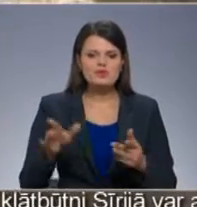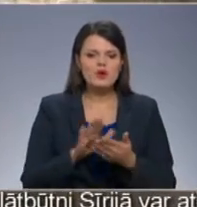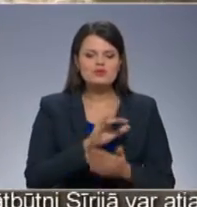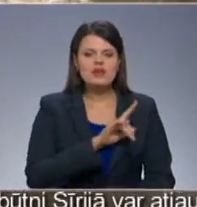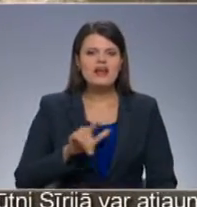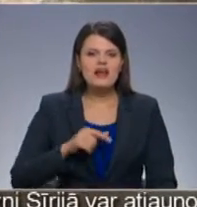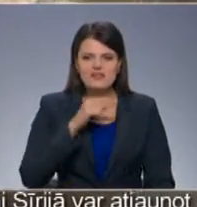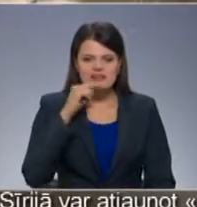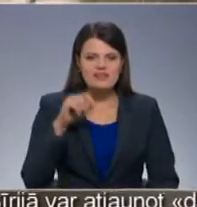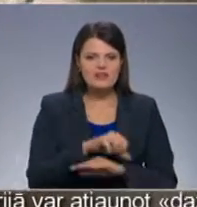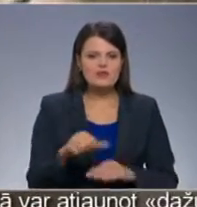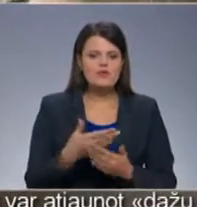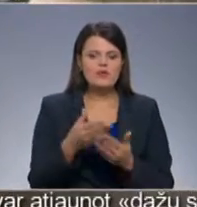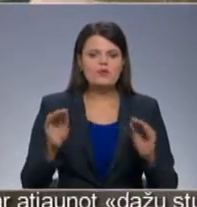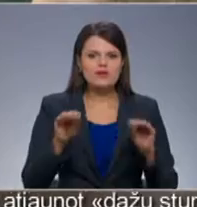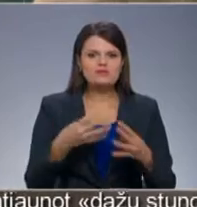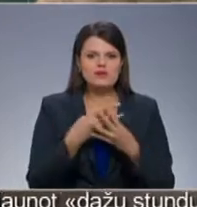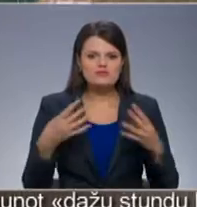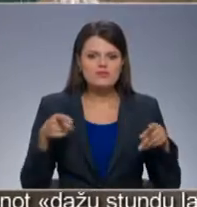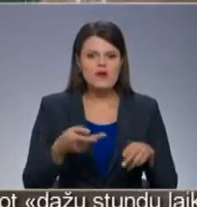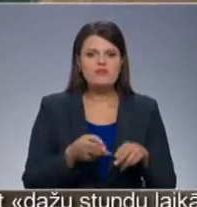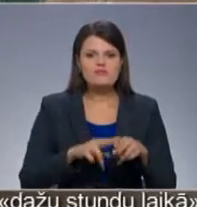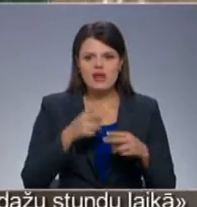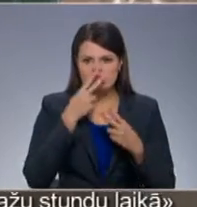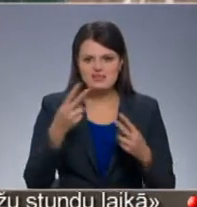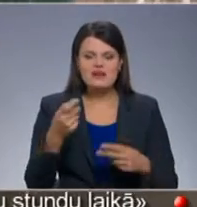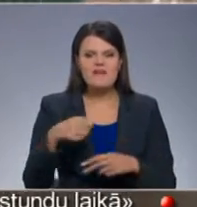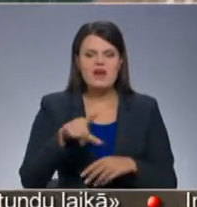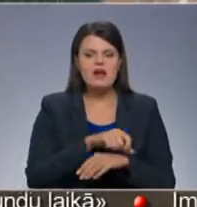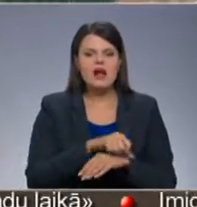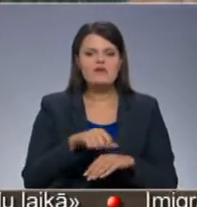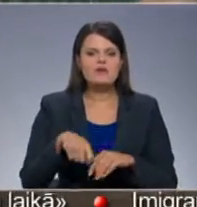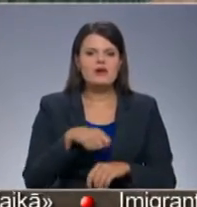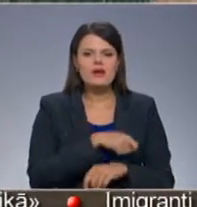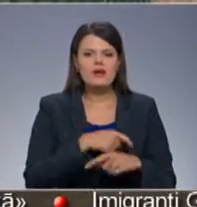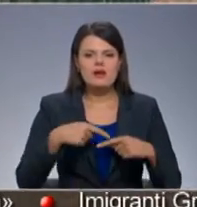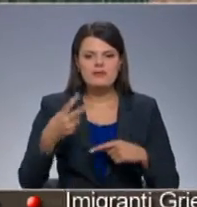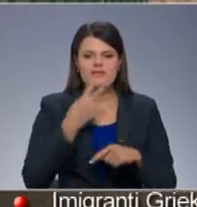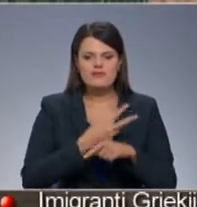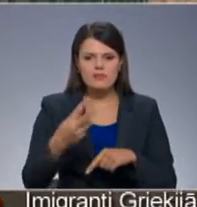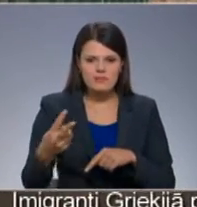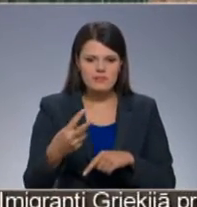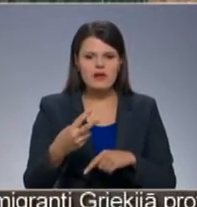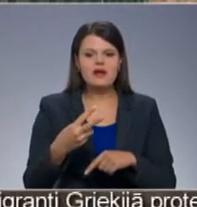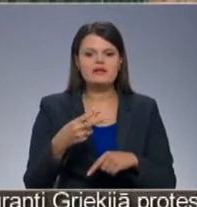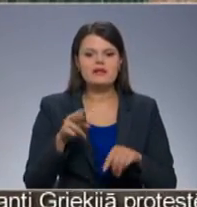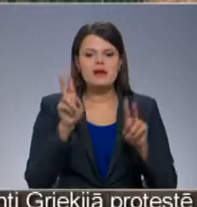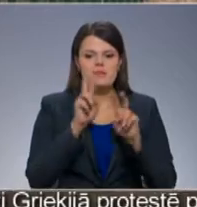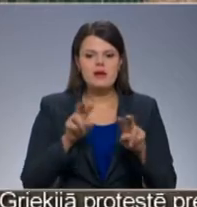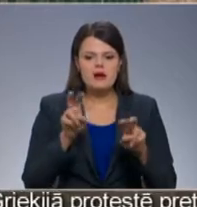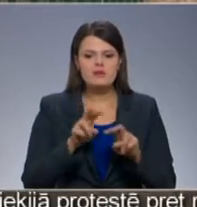Latvijas-Krievijas robežas, kur izvietots žogs. Tāds lūk viņš izskatās vairāk kilometru garumā, 2 metru augsts ar dzeloņstieplēm un kā